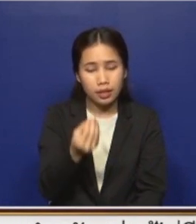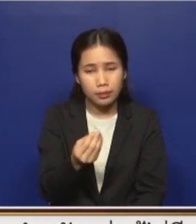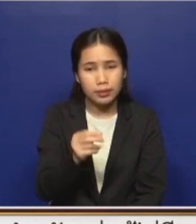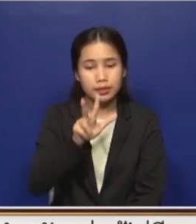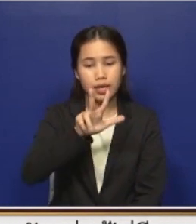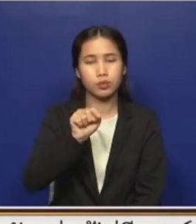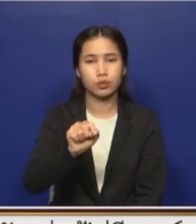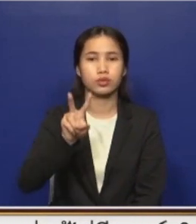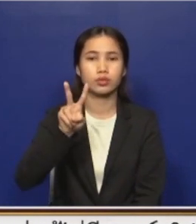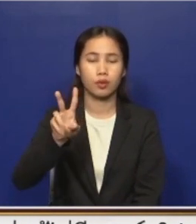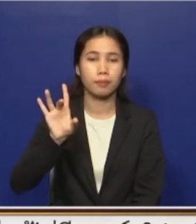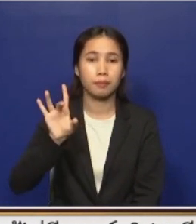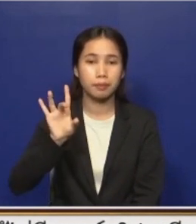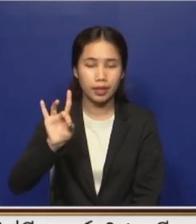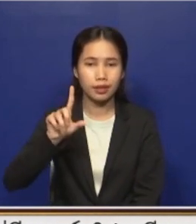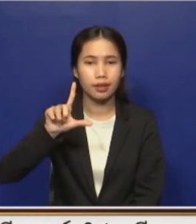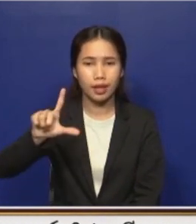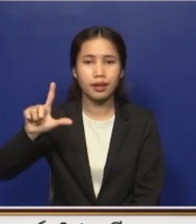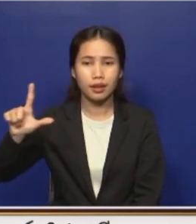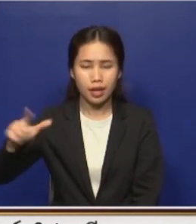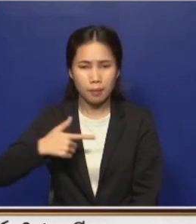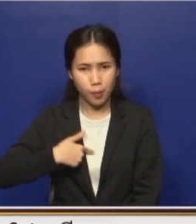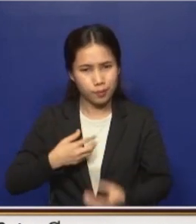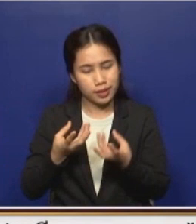าจัดการบริหารยังไงบ้างท่านไปดูฮะ